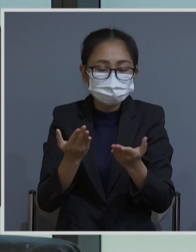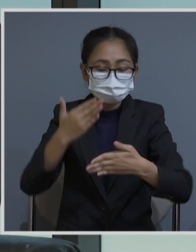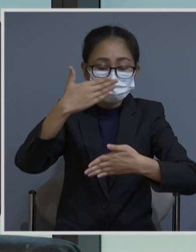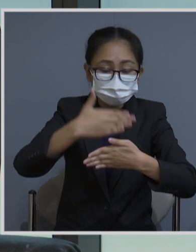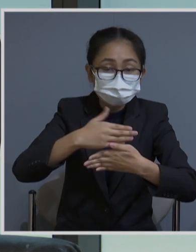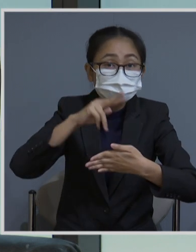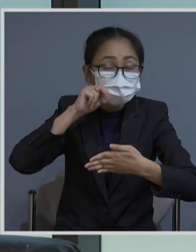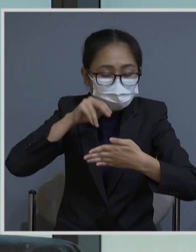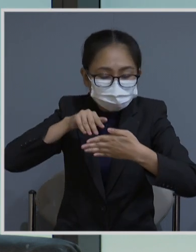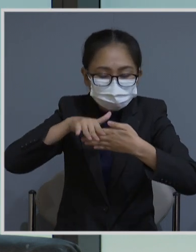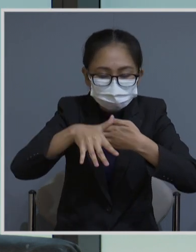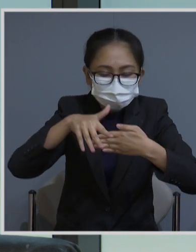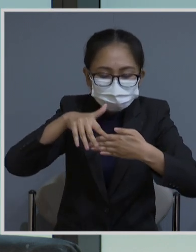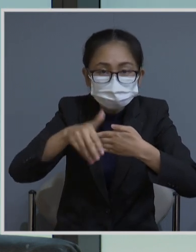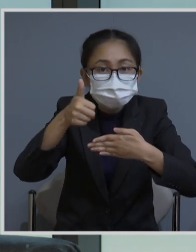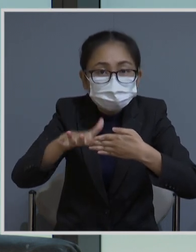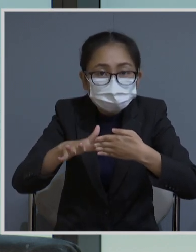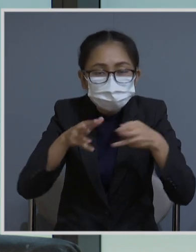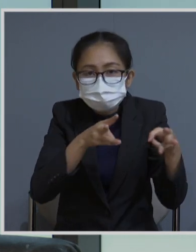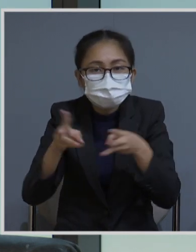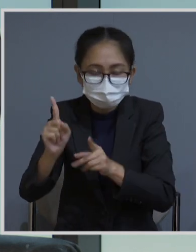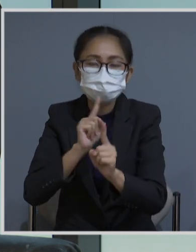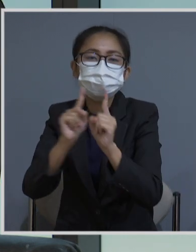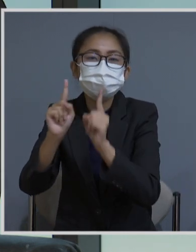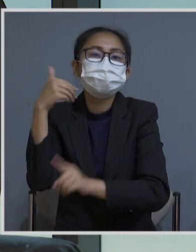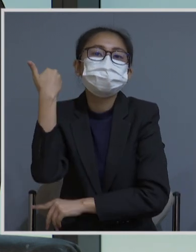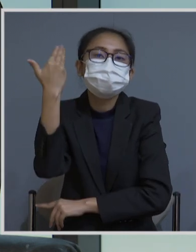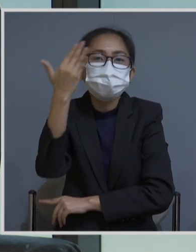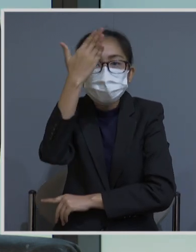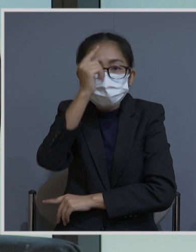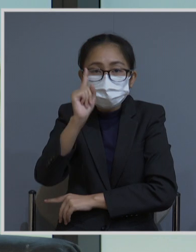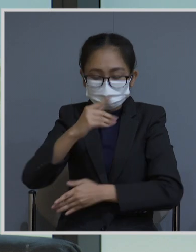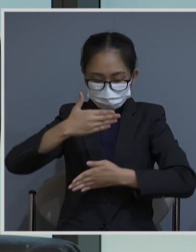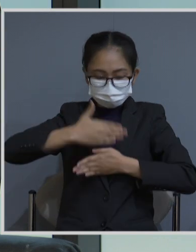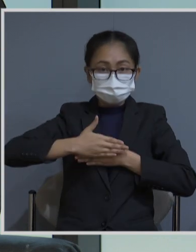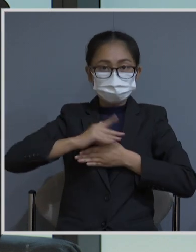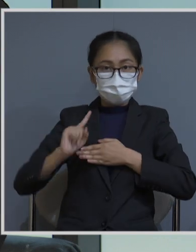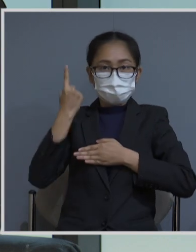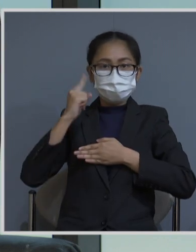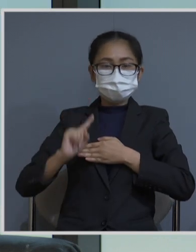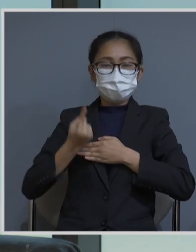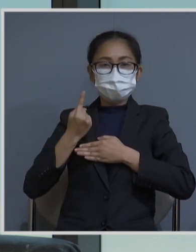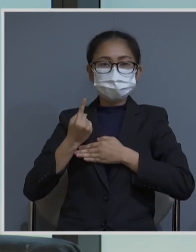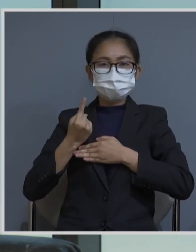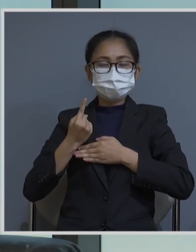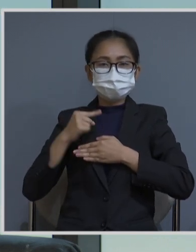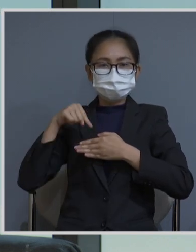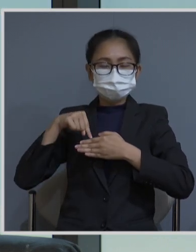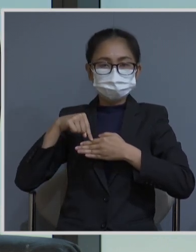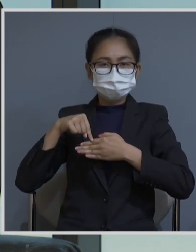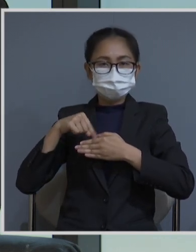แล้วไม่ไหลลงไปข้างล่างไม่ได้เพราะฝายนาทอนนี้อยู่ต้นเลยคะดังนั้น